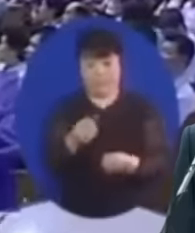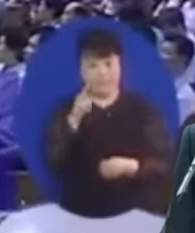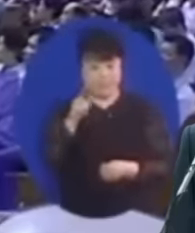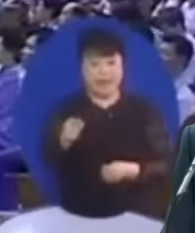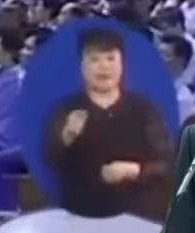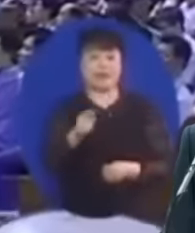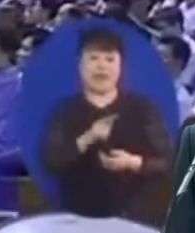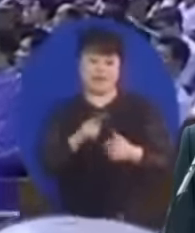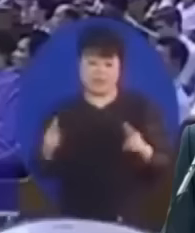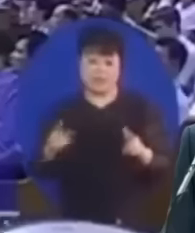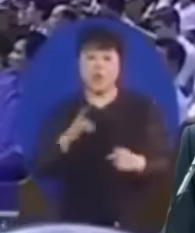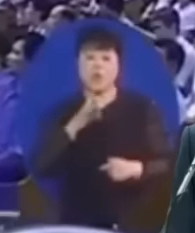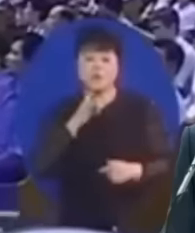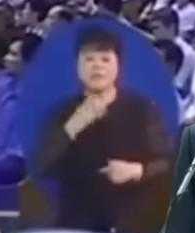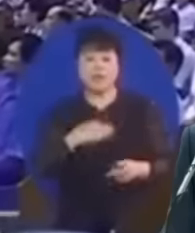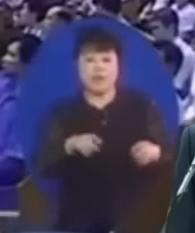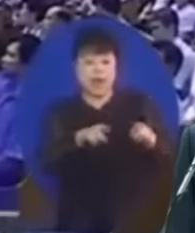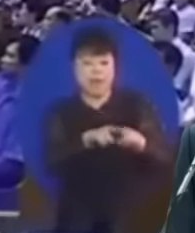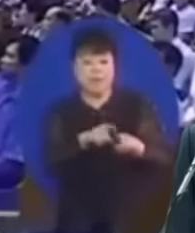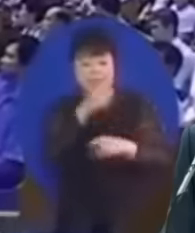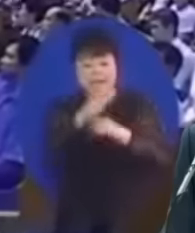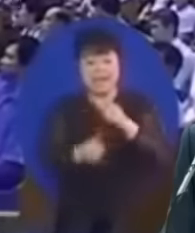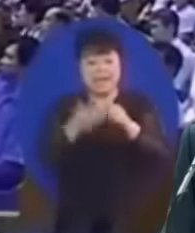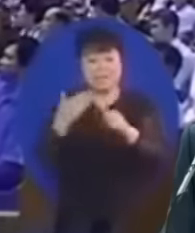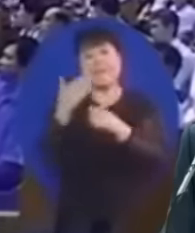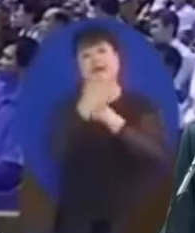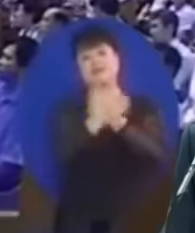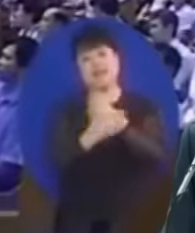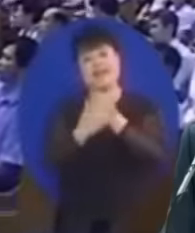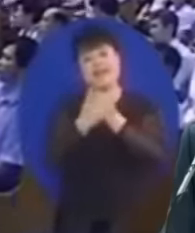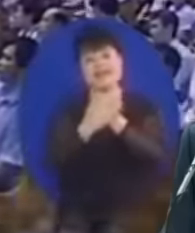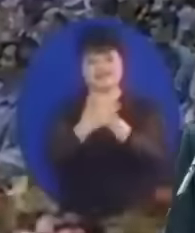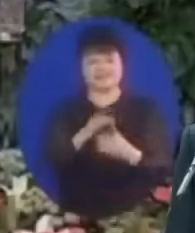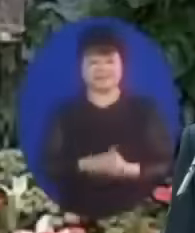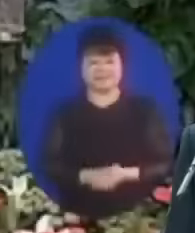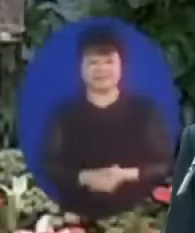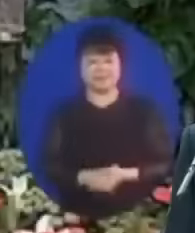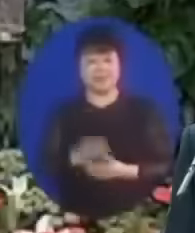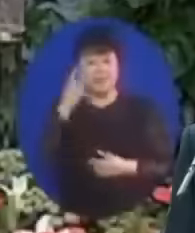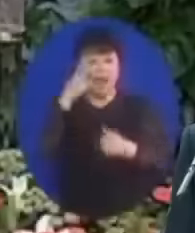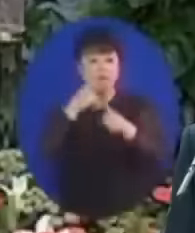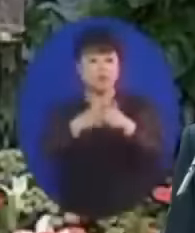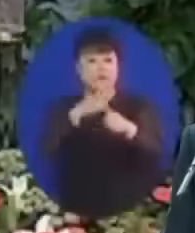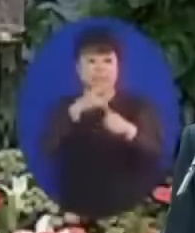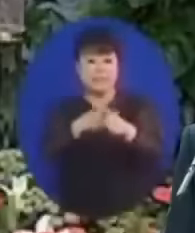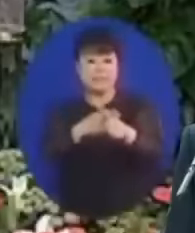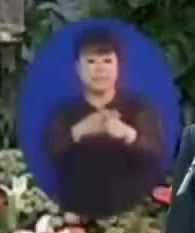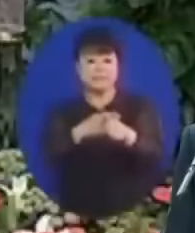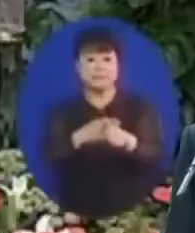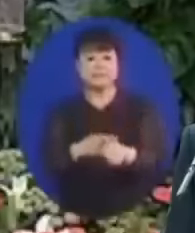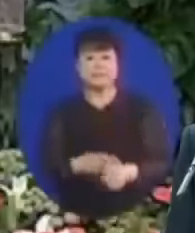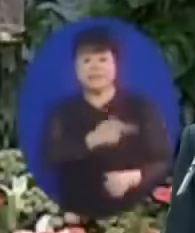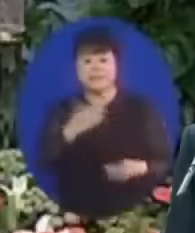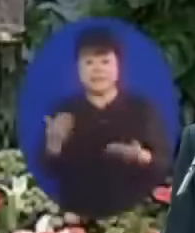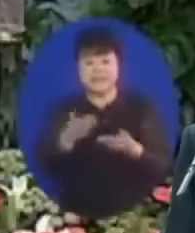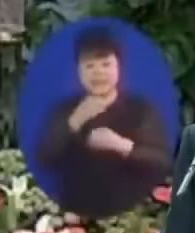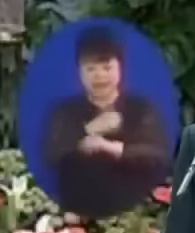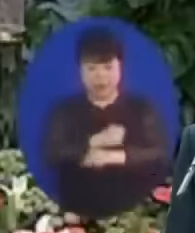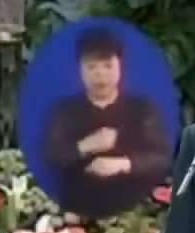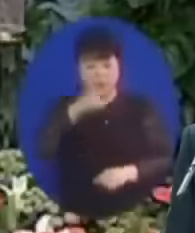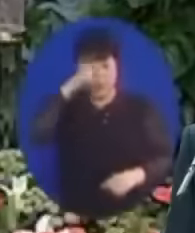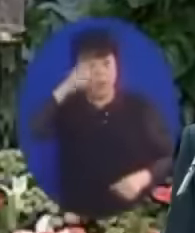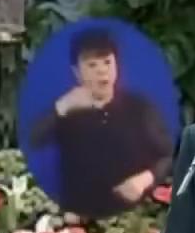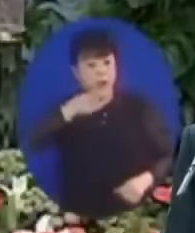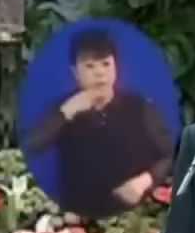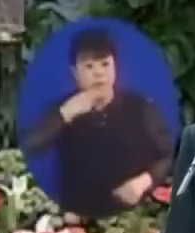내가 한 것이 아니요 오직 나와 함께 하신 하나님의 은혜라. 바울 선생이 그렇게 큰 일을 하고도